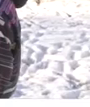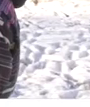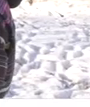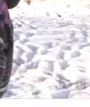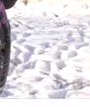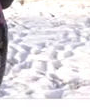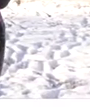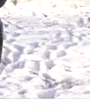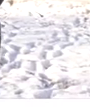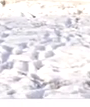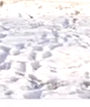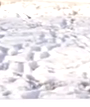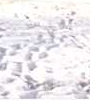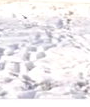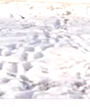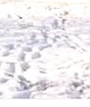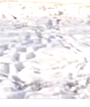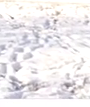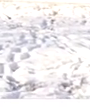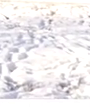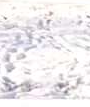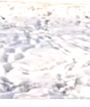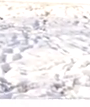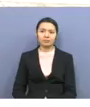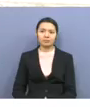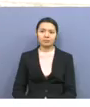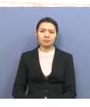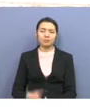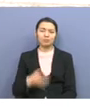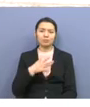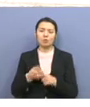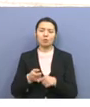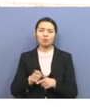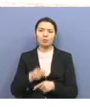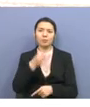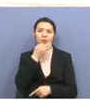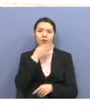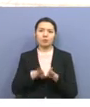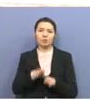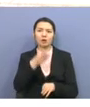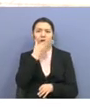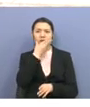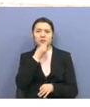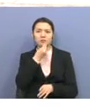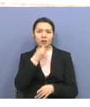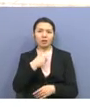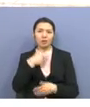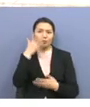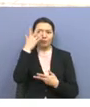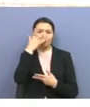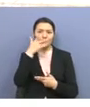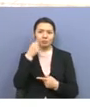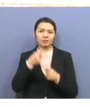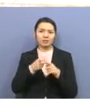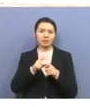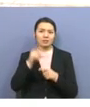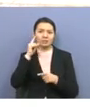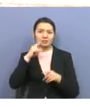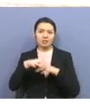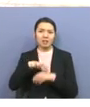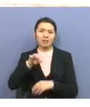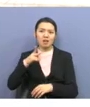This place is amazing. I was told this is the Alps. Маған қатты ұнады. Мына ғажайып көрініске ғашық болдым. Бұл әсем екен Қазақстандық